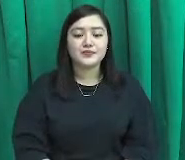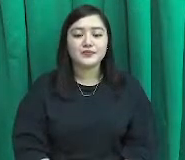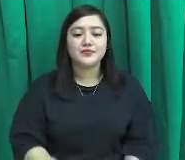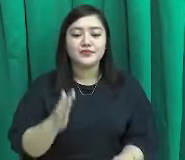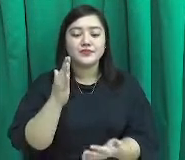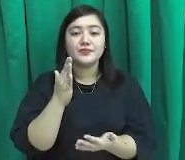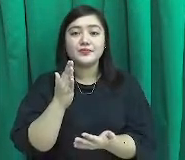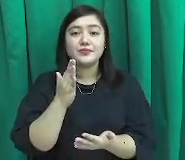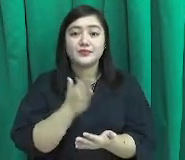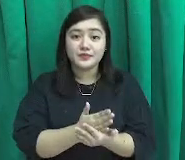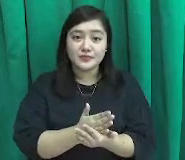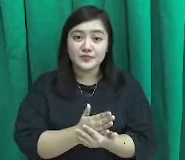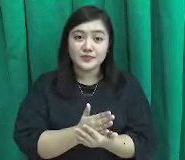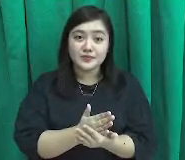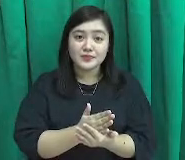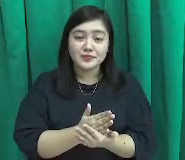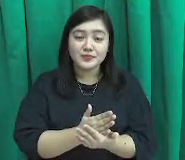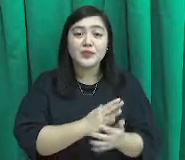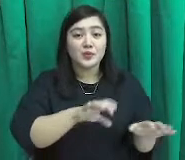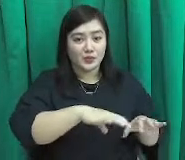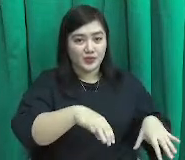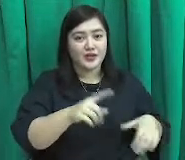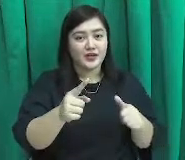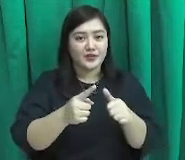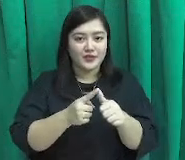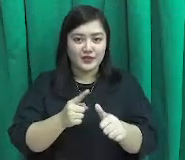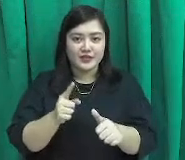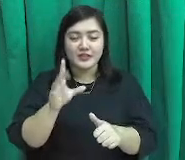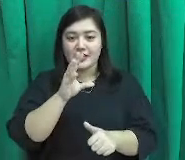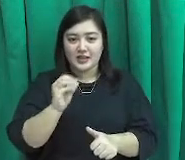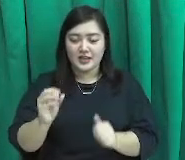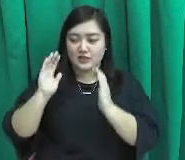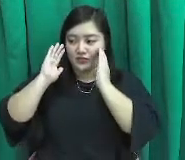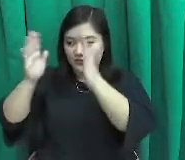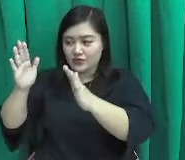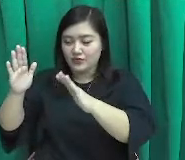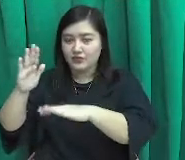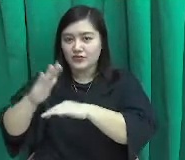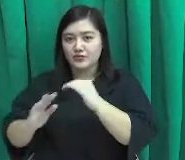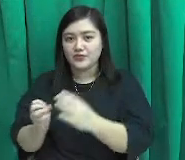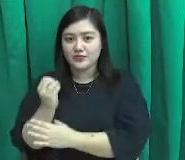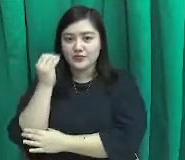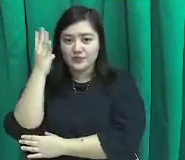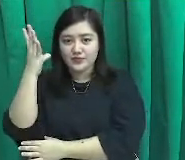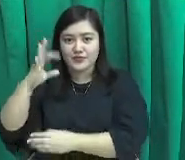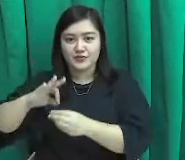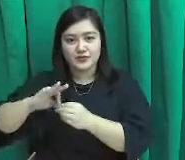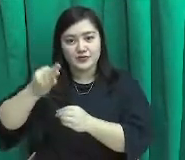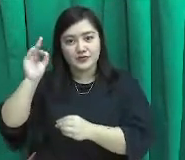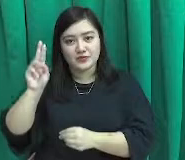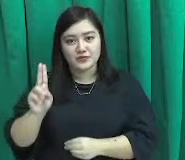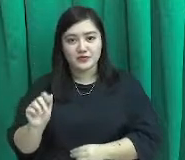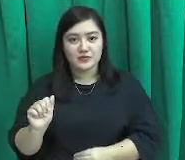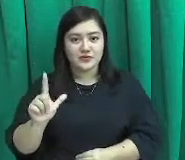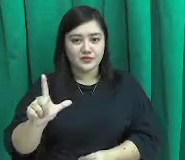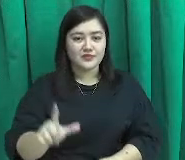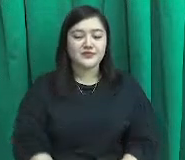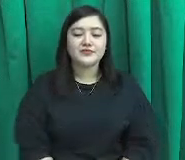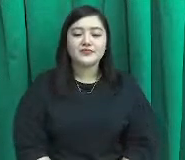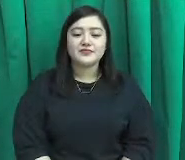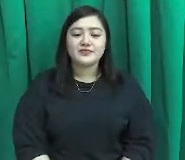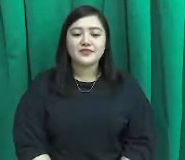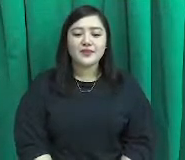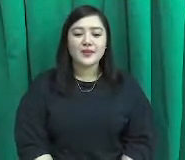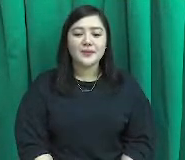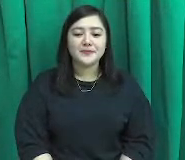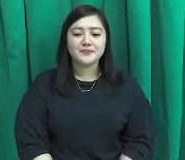panahon naman para tayo sa spiritual ay lumago. Yes, sir! Alright? So of course, may mga kasama pa rin po ako dito. Alright? May mga